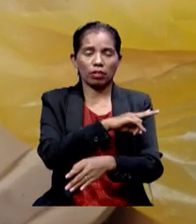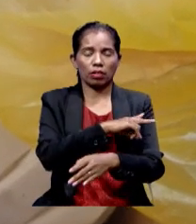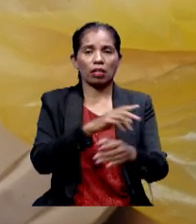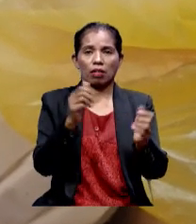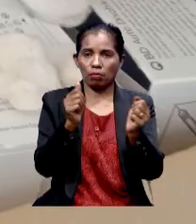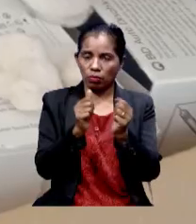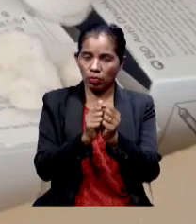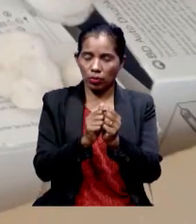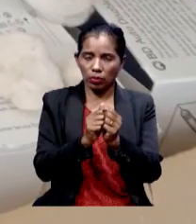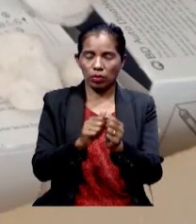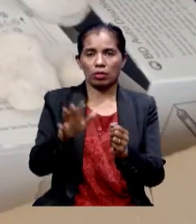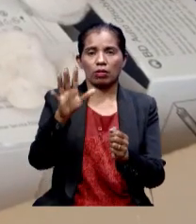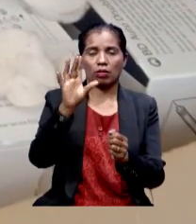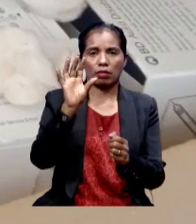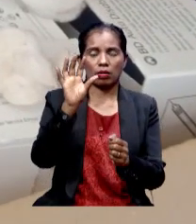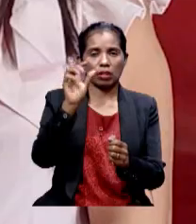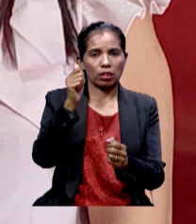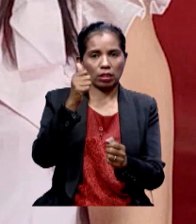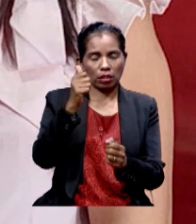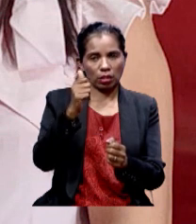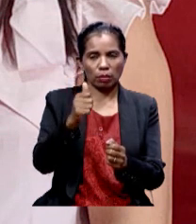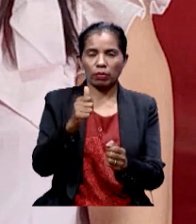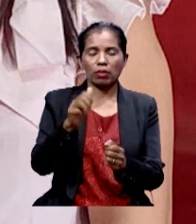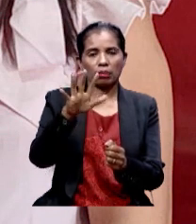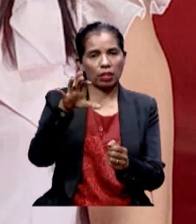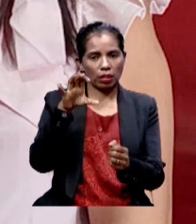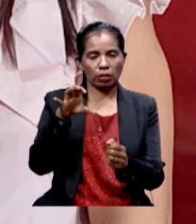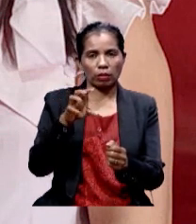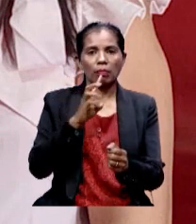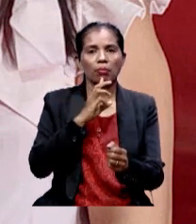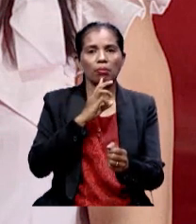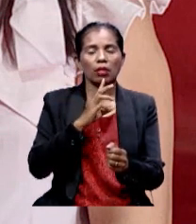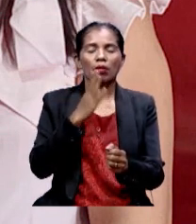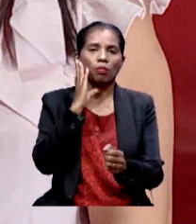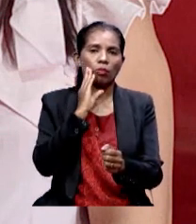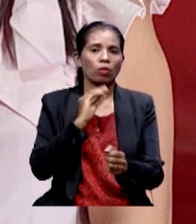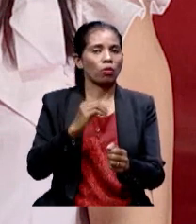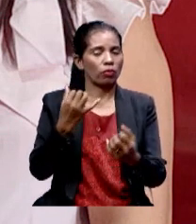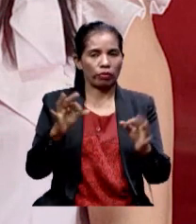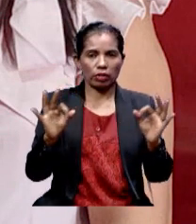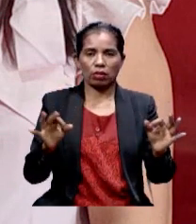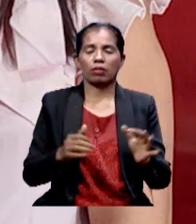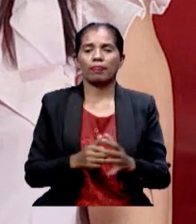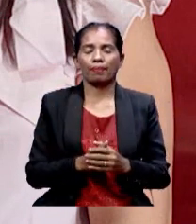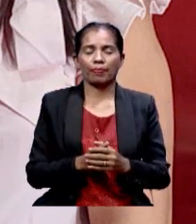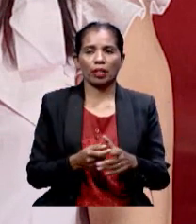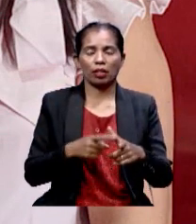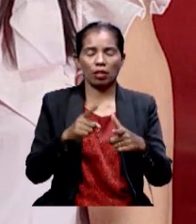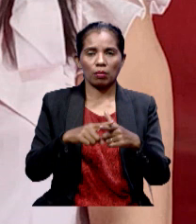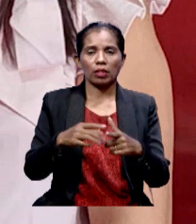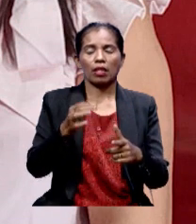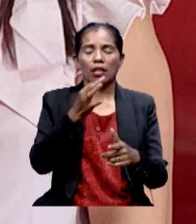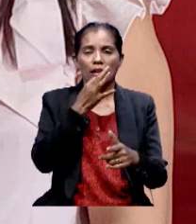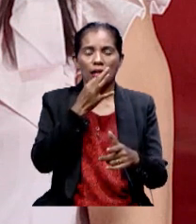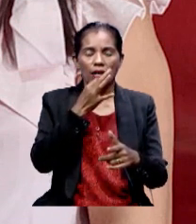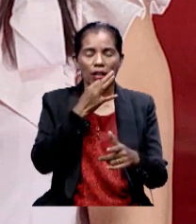maka be hovan balu velori depois e já merenda bai estudante sil ne be maka